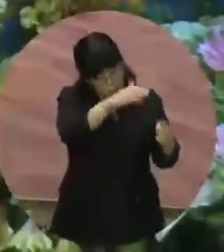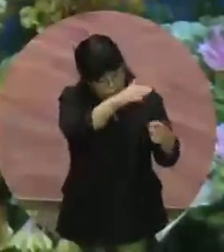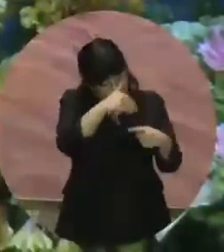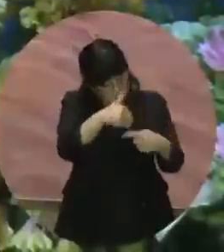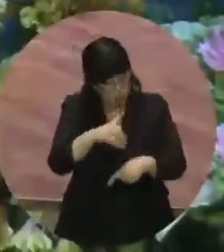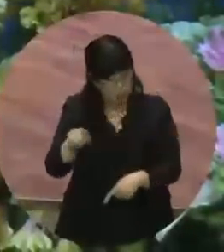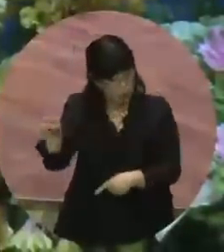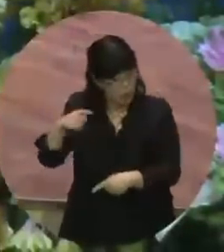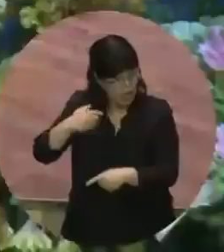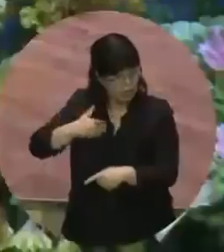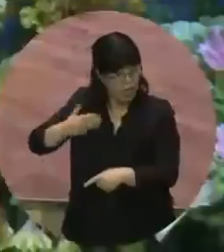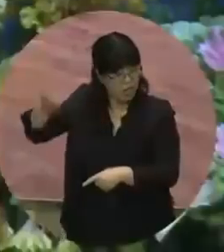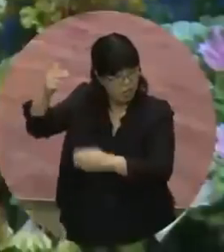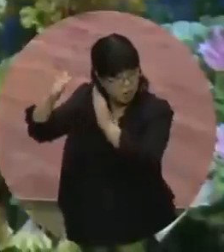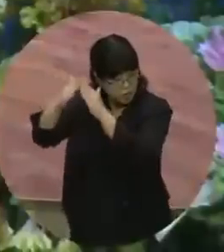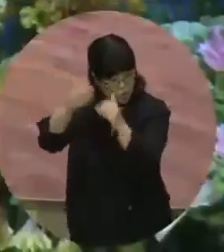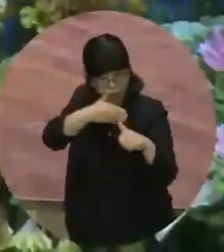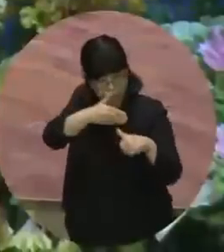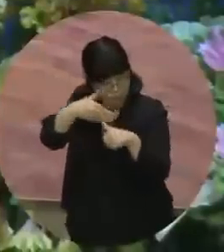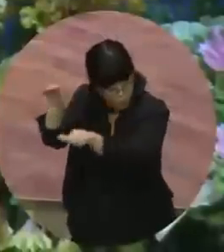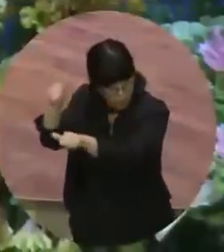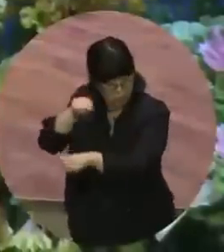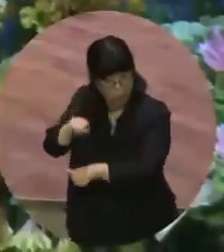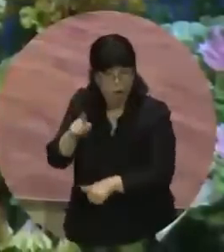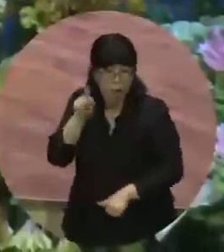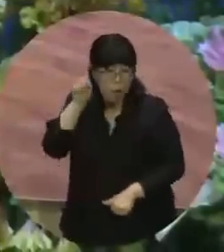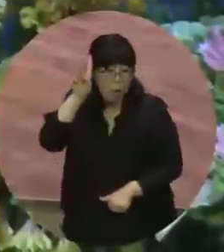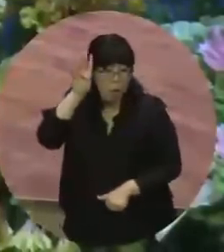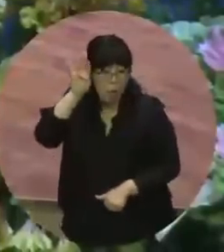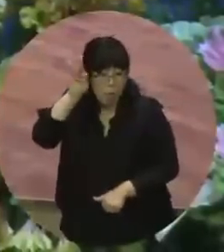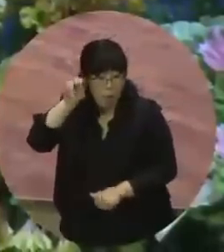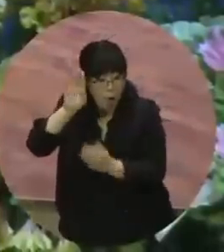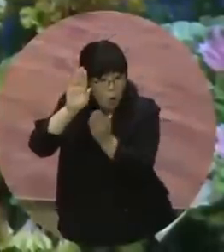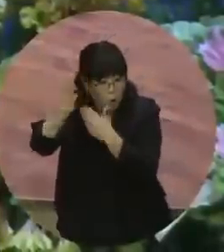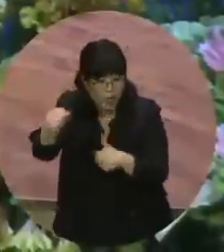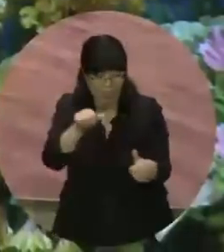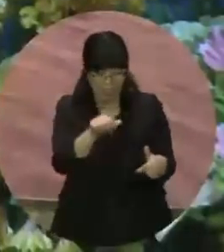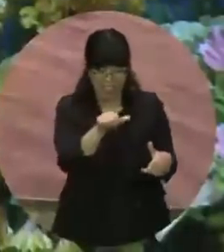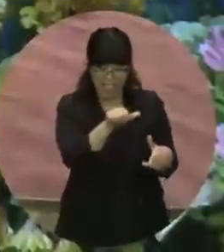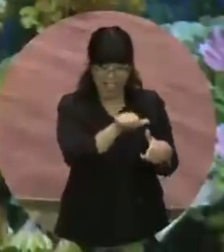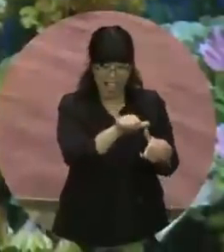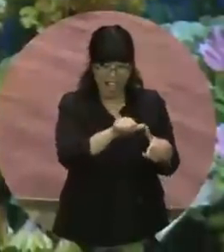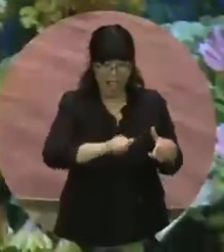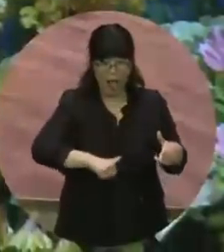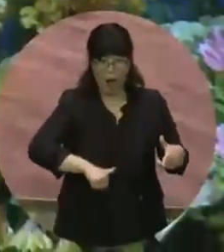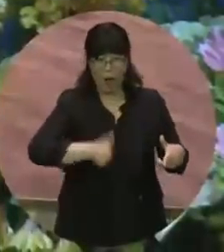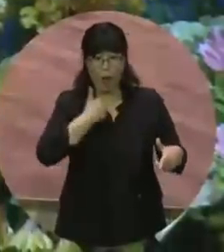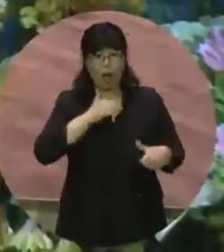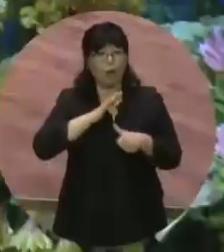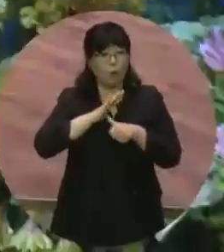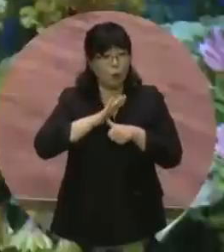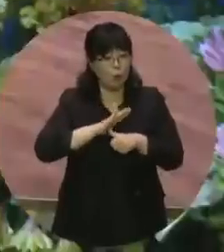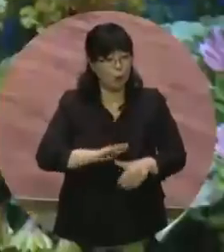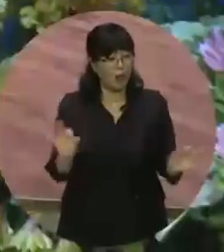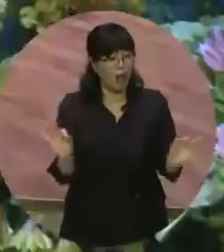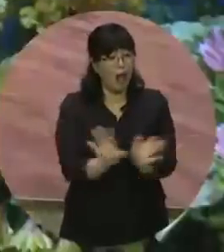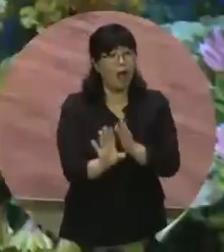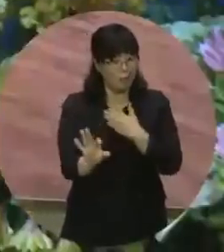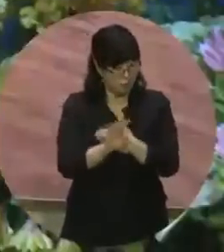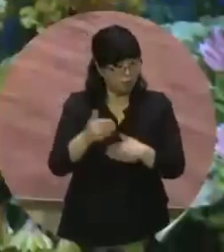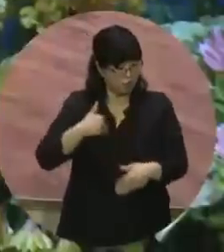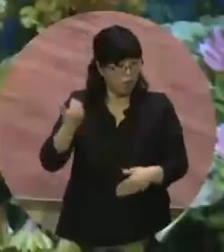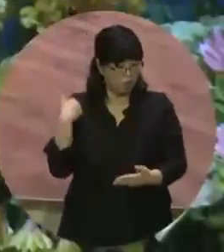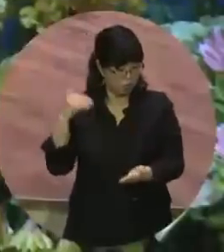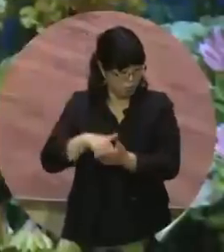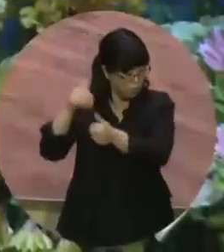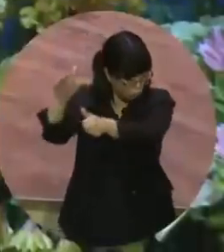그 이후로 영영히 아들을 보지 못하고 죽었습니다. 20년 동안 야곱은 방황하는 엄청난